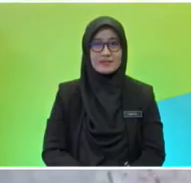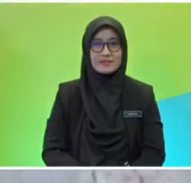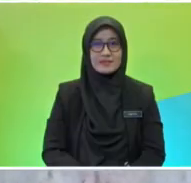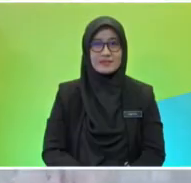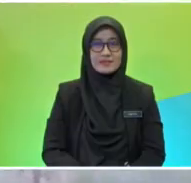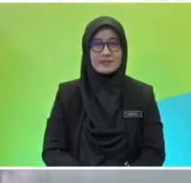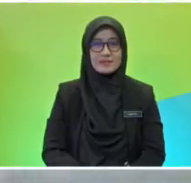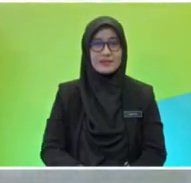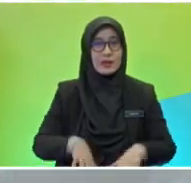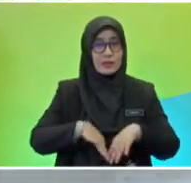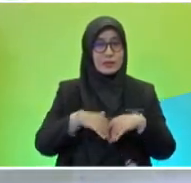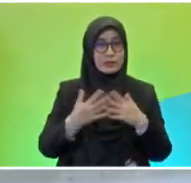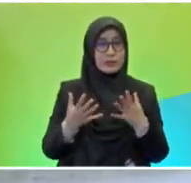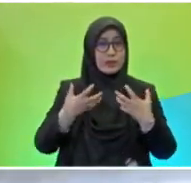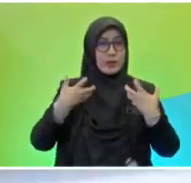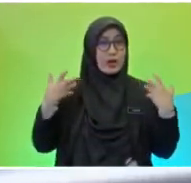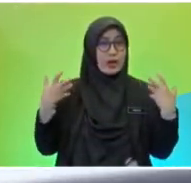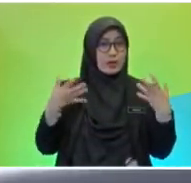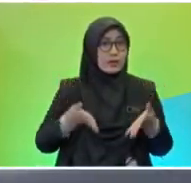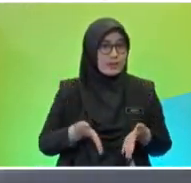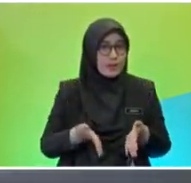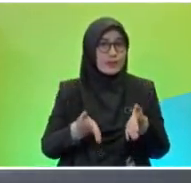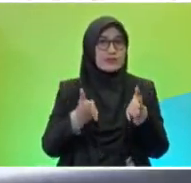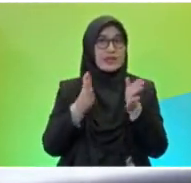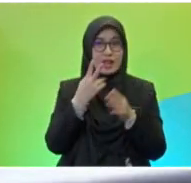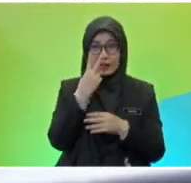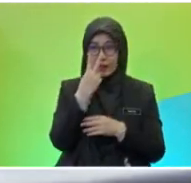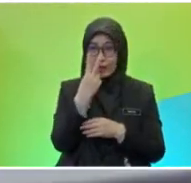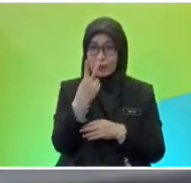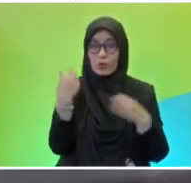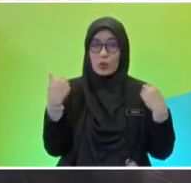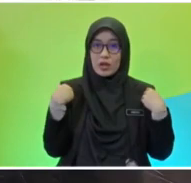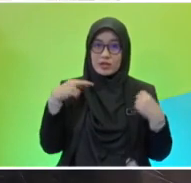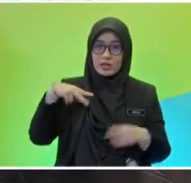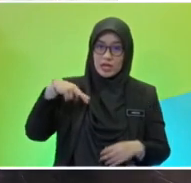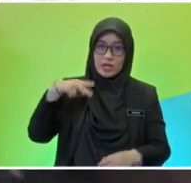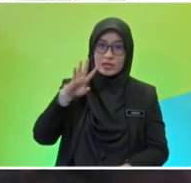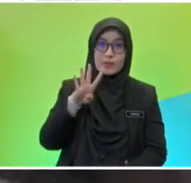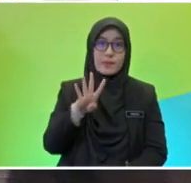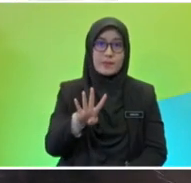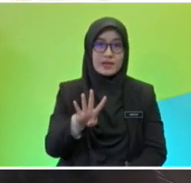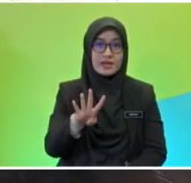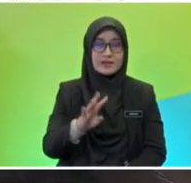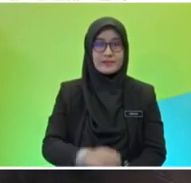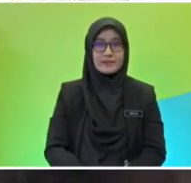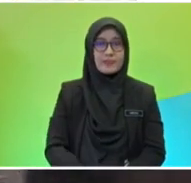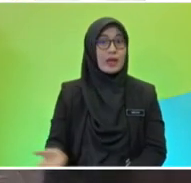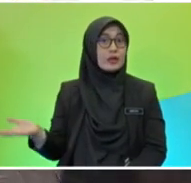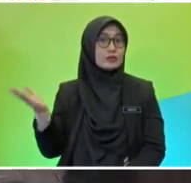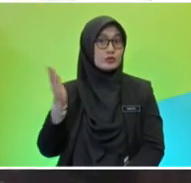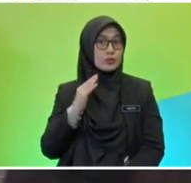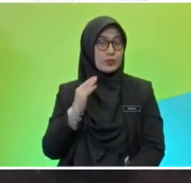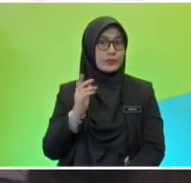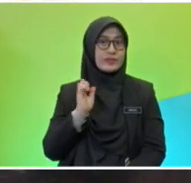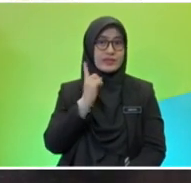Macam mana harimau berjalan? Kakinya dempak. Okey, jom. Dah nampak